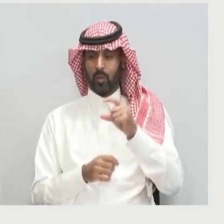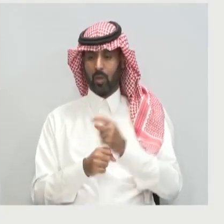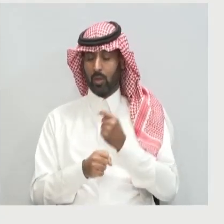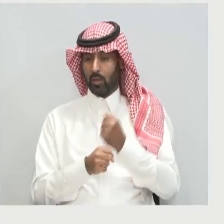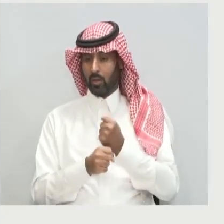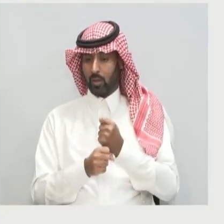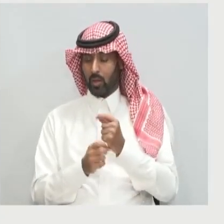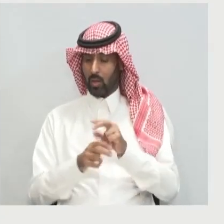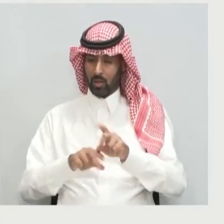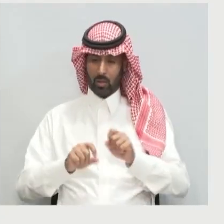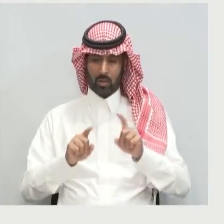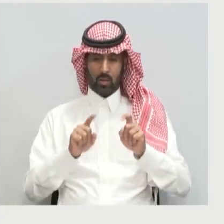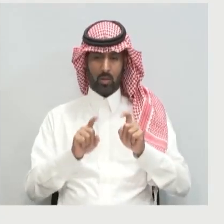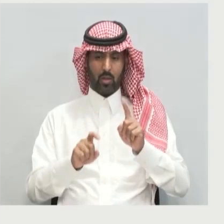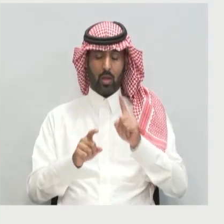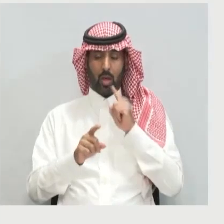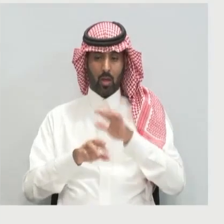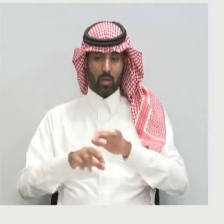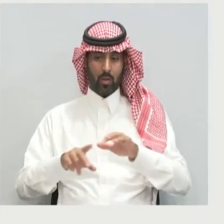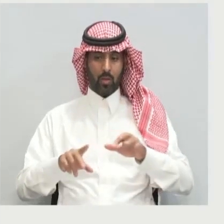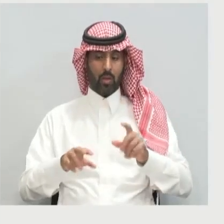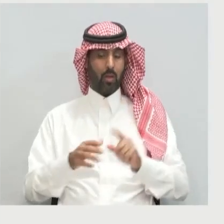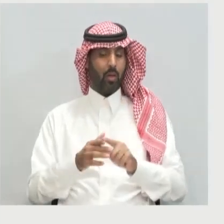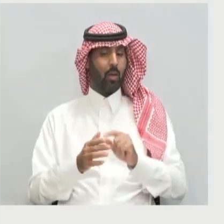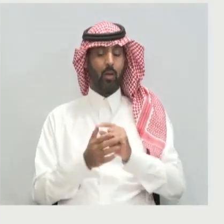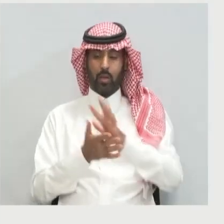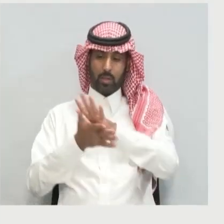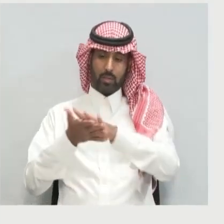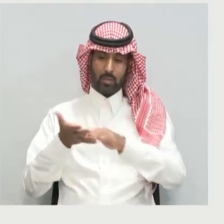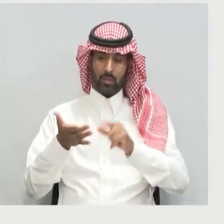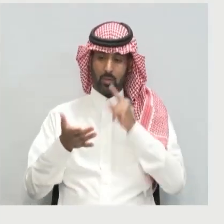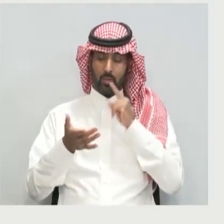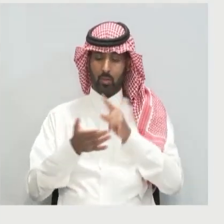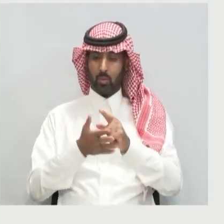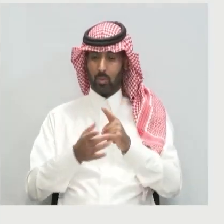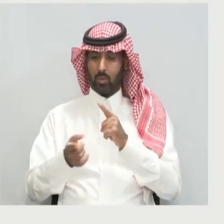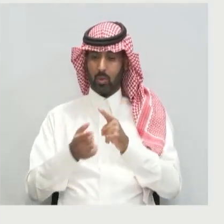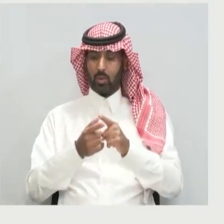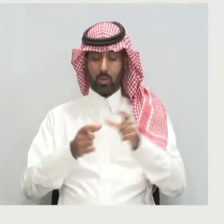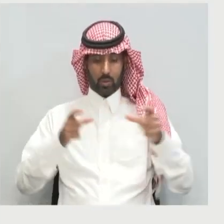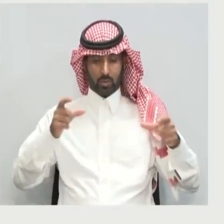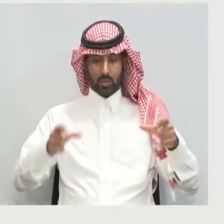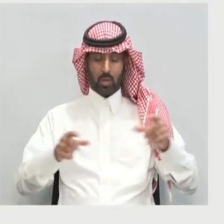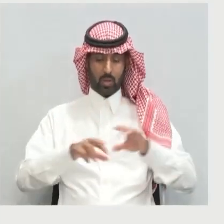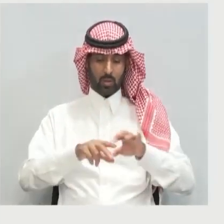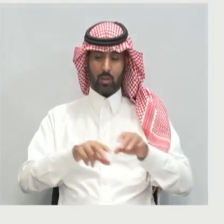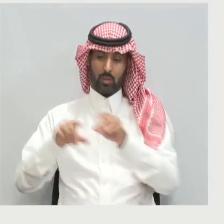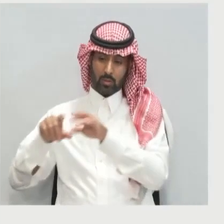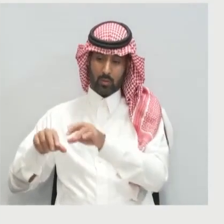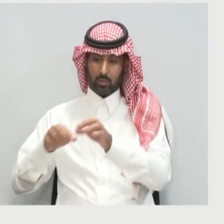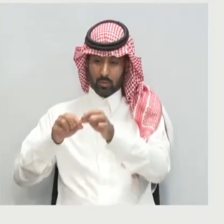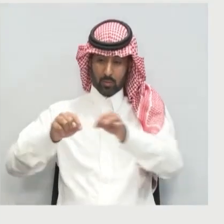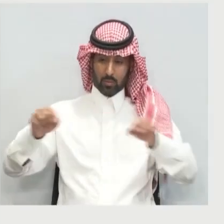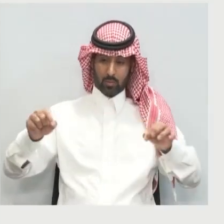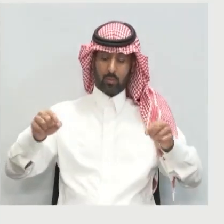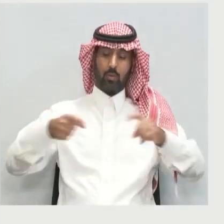وعرفنا شبكه الحاسب نتورك وكنا انها هي عباره عن جهازين حاسب او